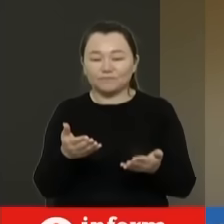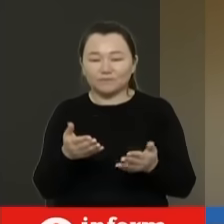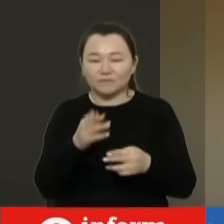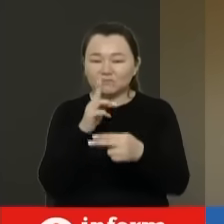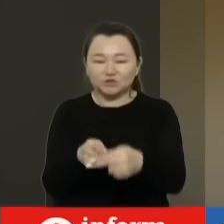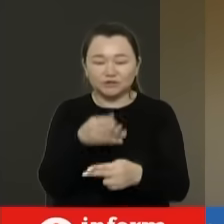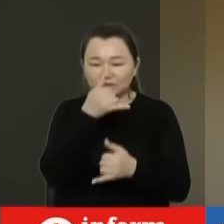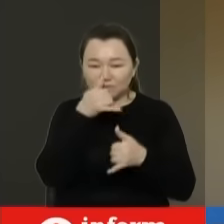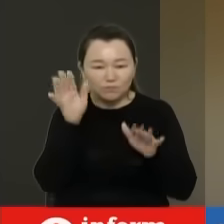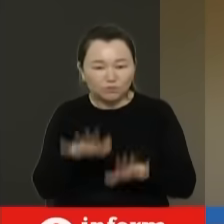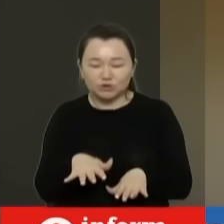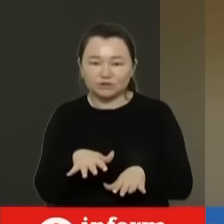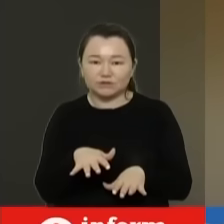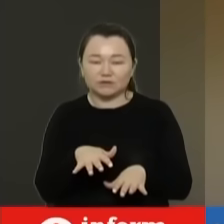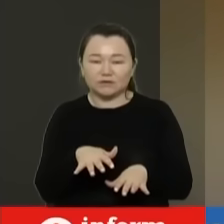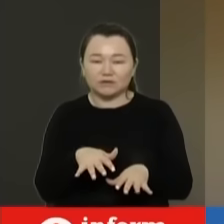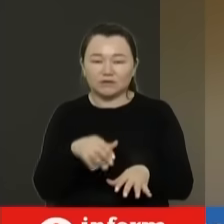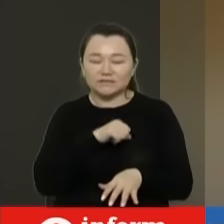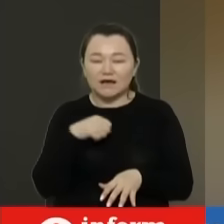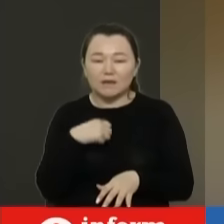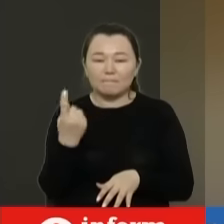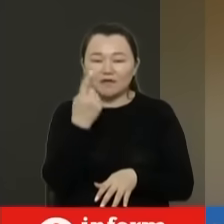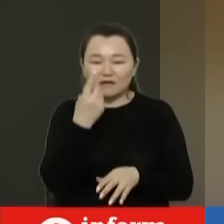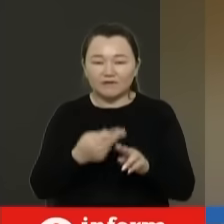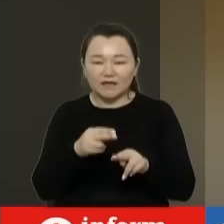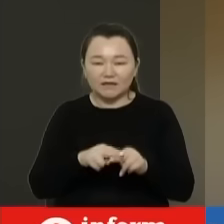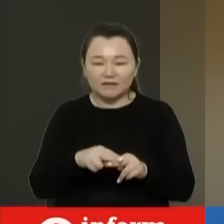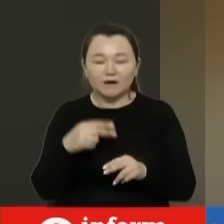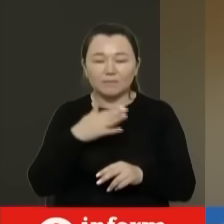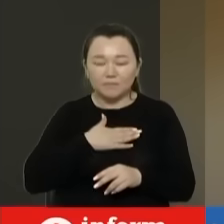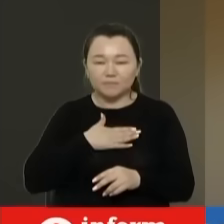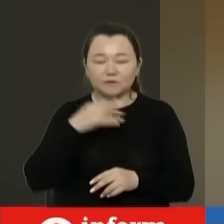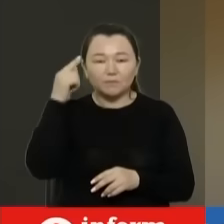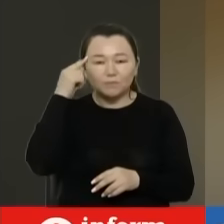бөгет бола алмайды. Ең бірінші біздің осы миымызбен,